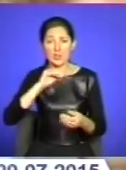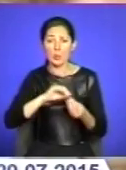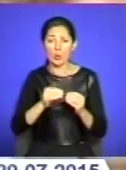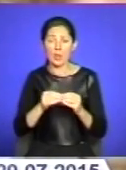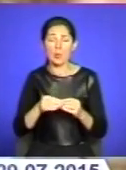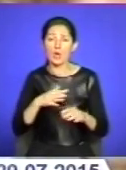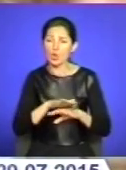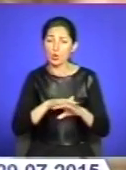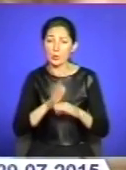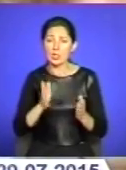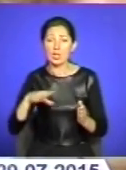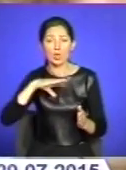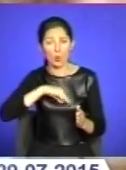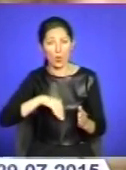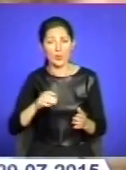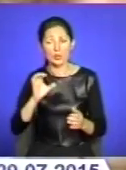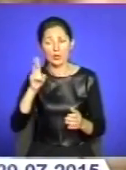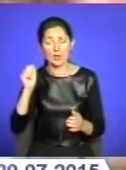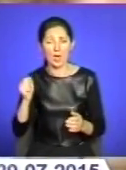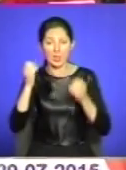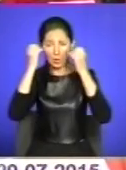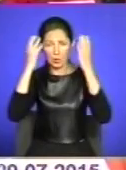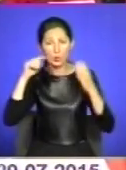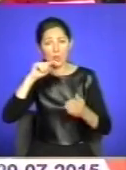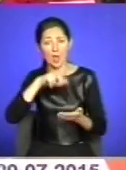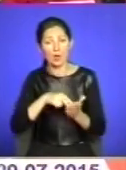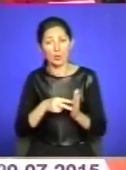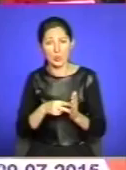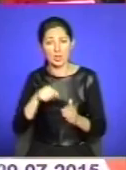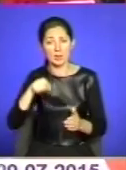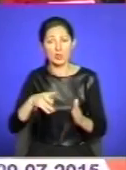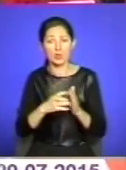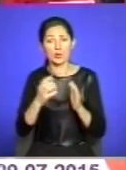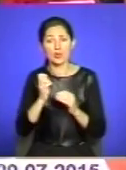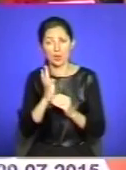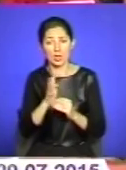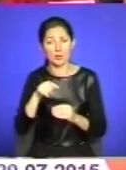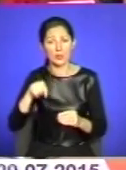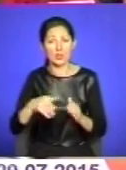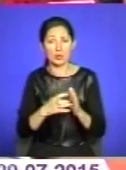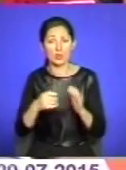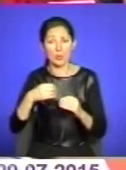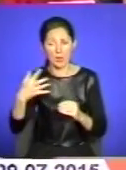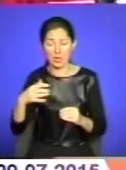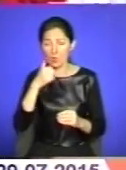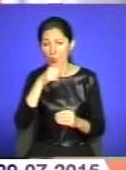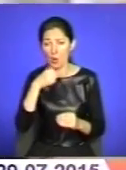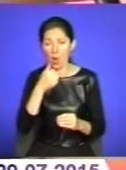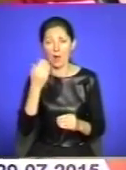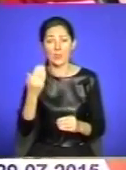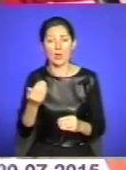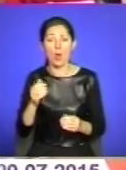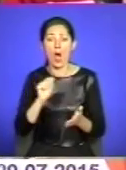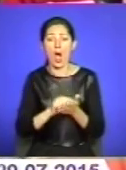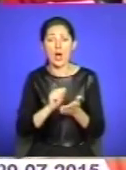лише духовні, а й соціальні, культурні, економічні. У 1914 і 1915 роках його архів